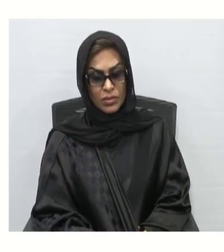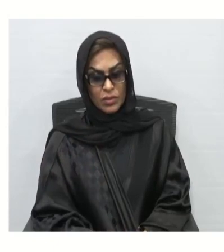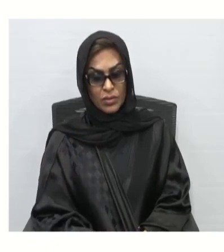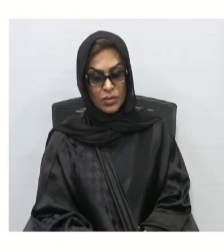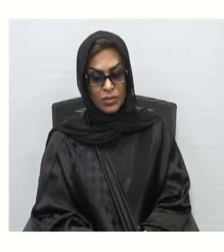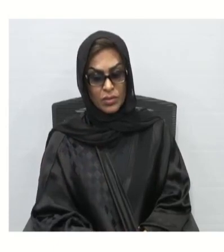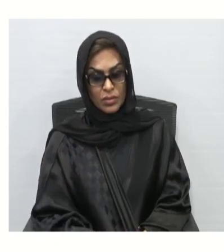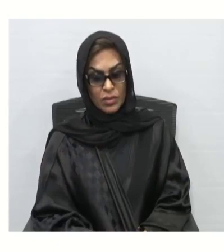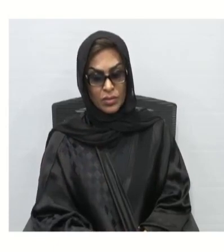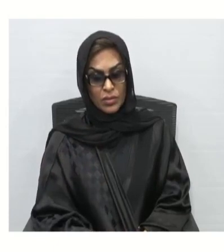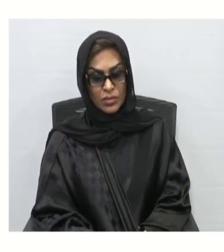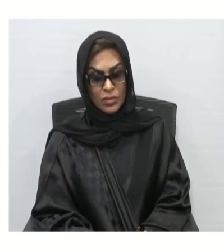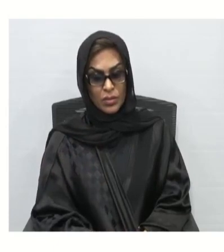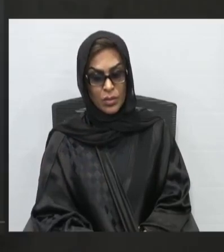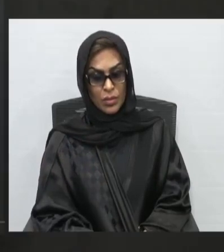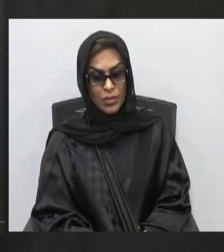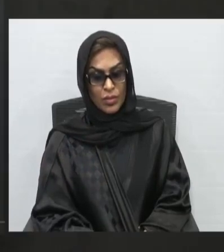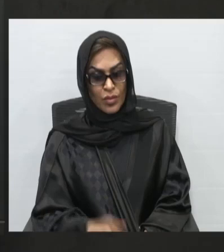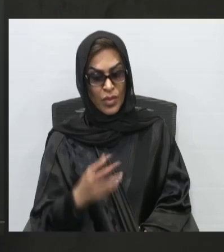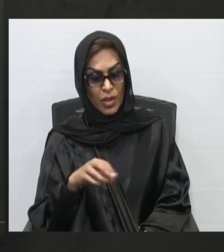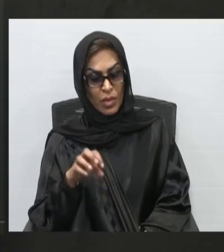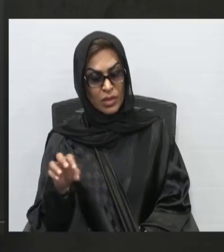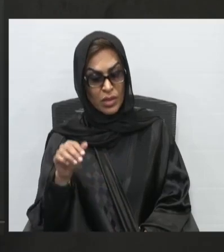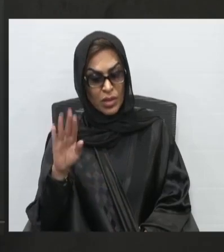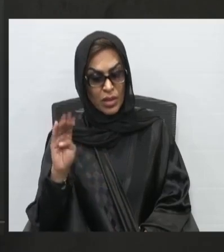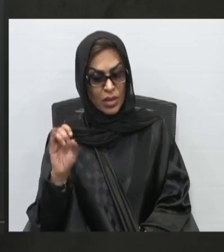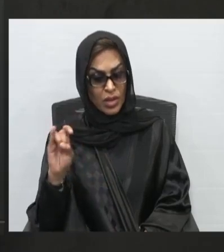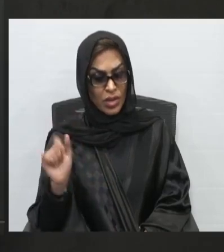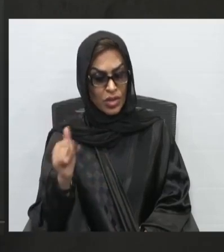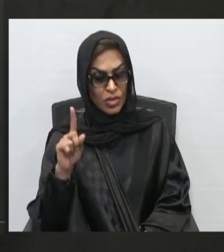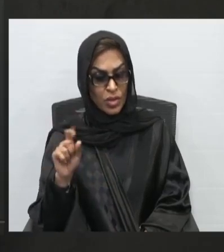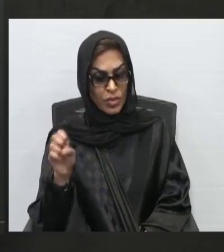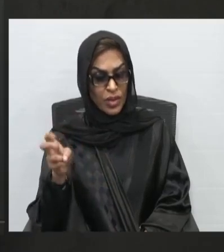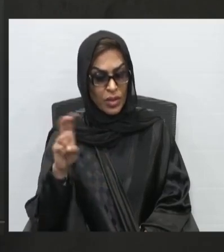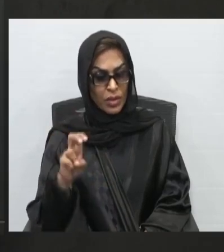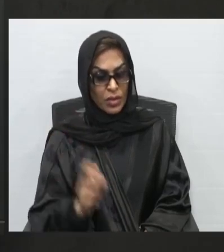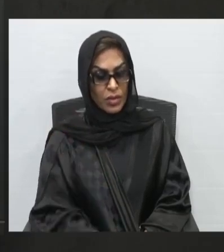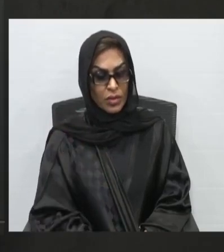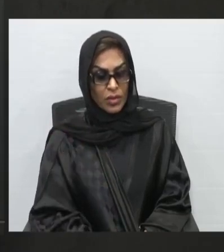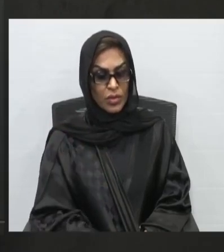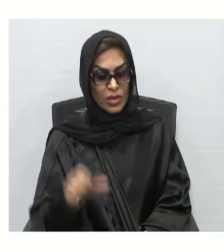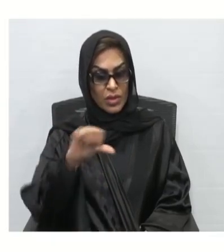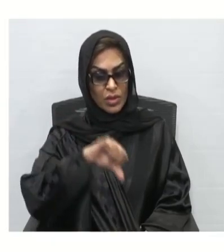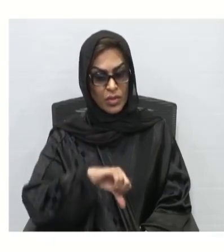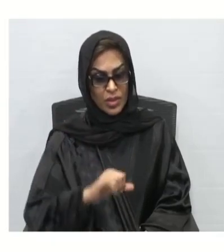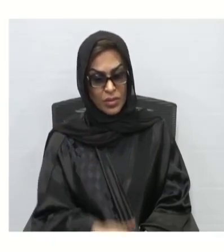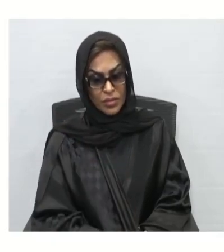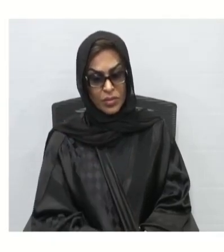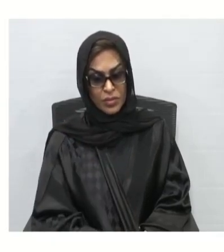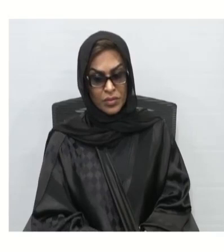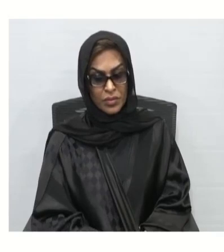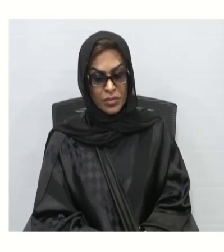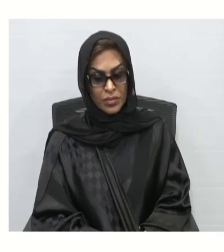الان اريد ان اتعرف على التاثيرات ايجابيه او سلبيه لشراء الرقمي او